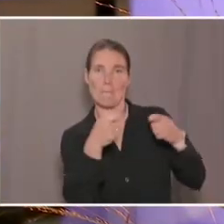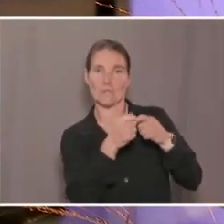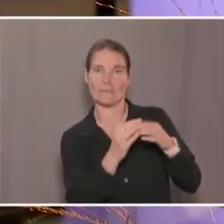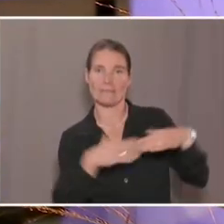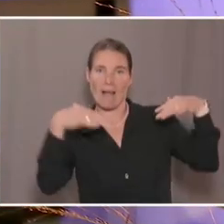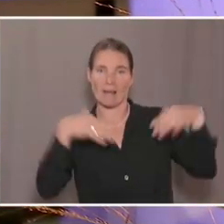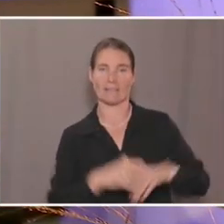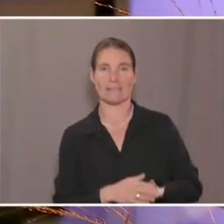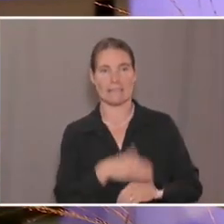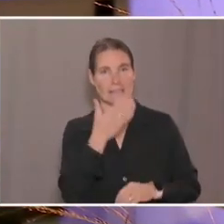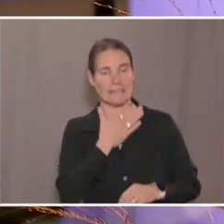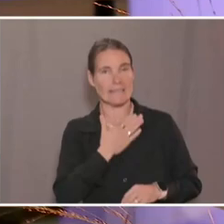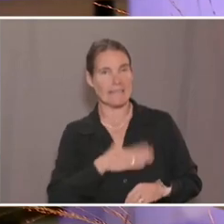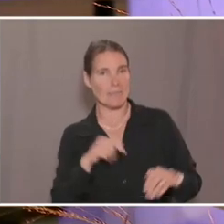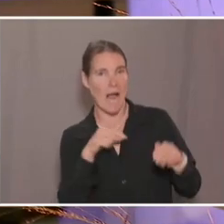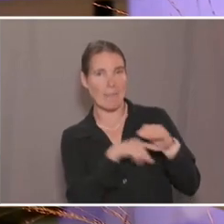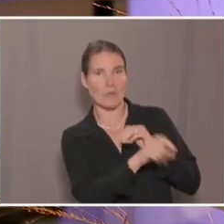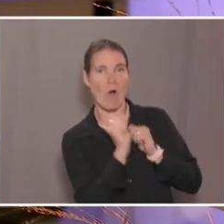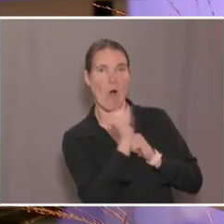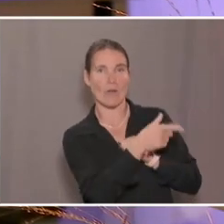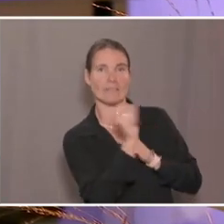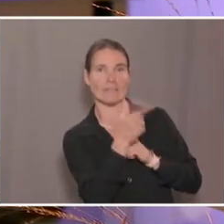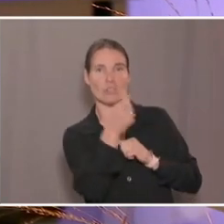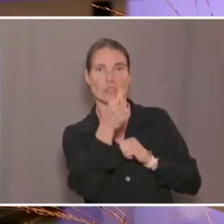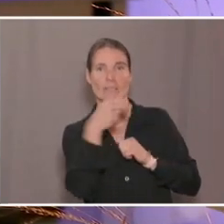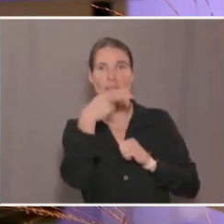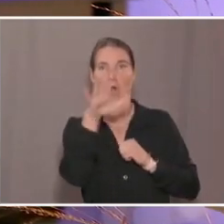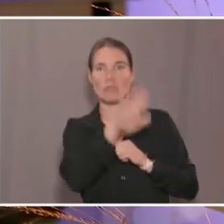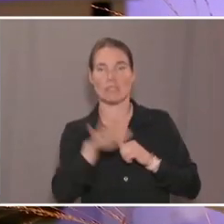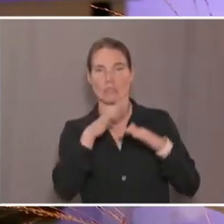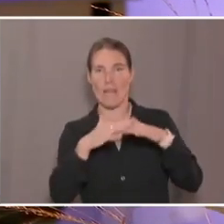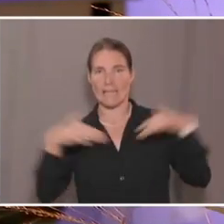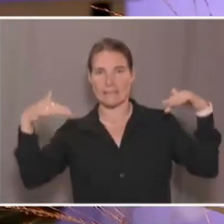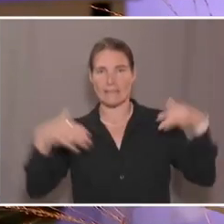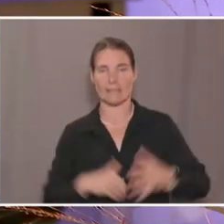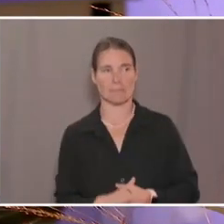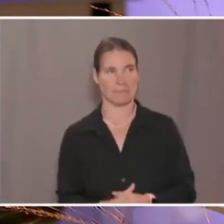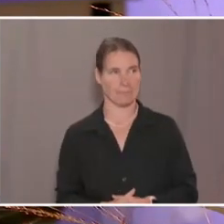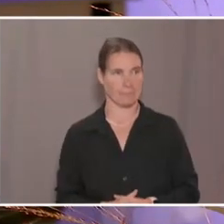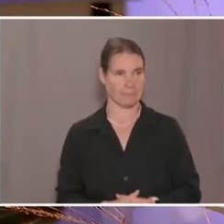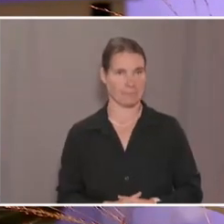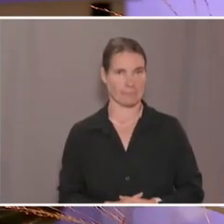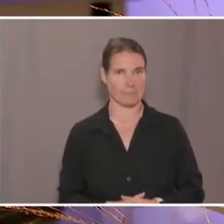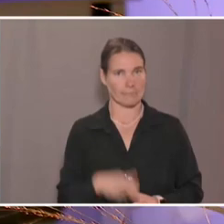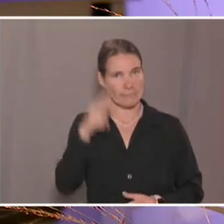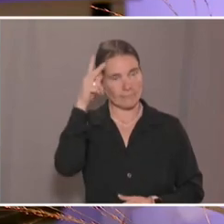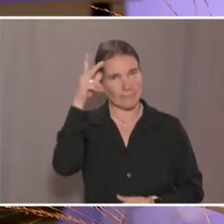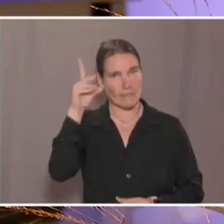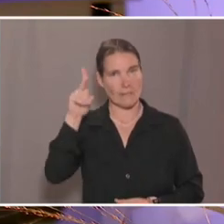Nikolaisen, liebe Abgeordnete des Schleswig-Holsteinischen Landtages, ich kann schlecht ins Licht gucken, Herr Dunkel ist